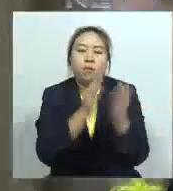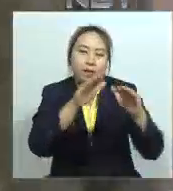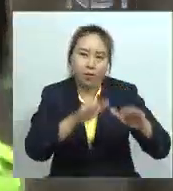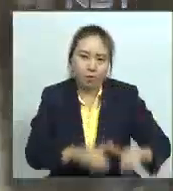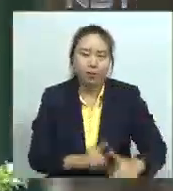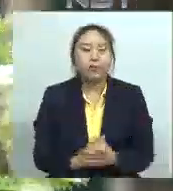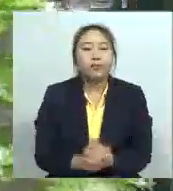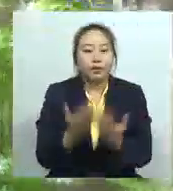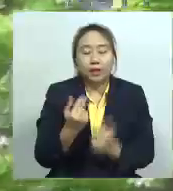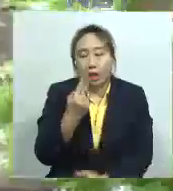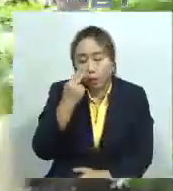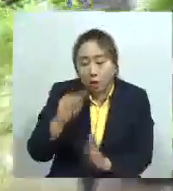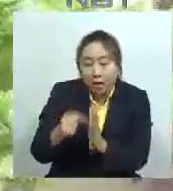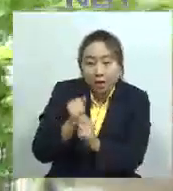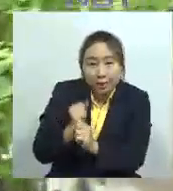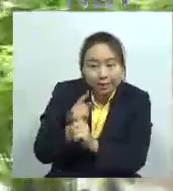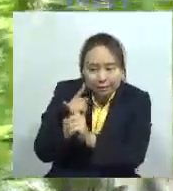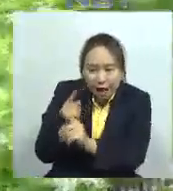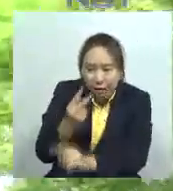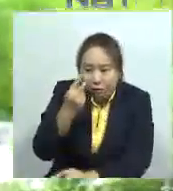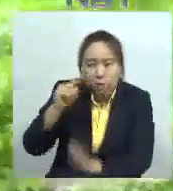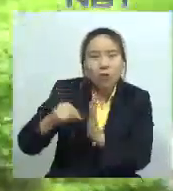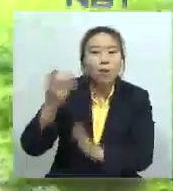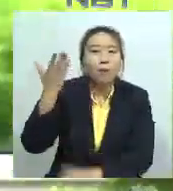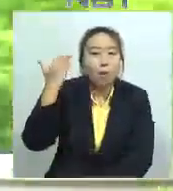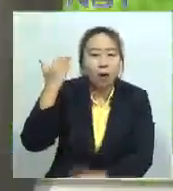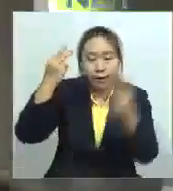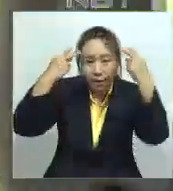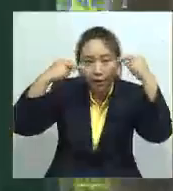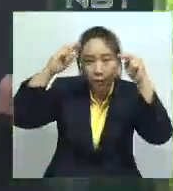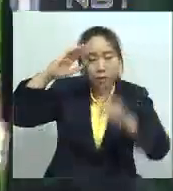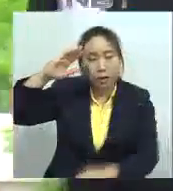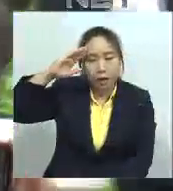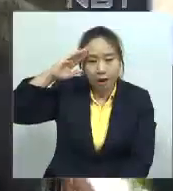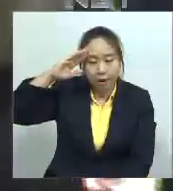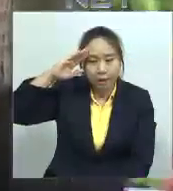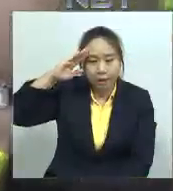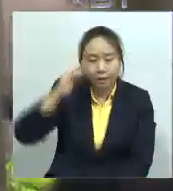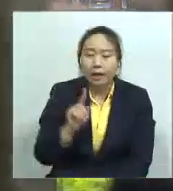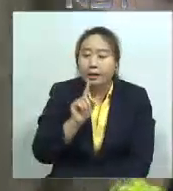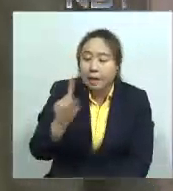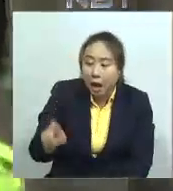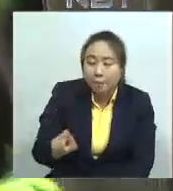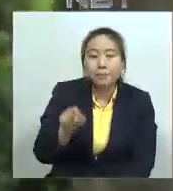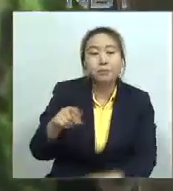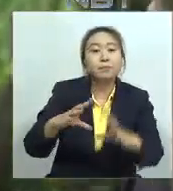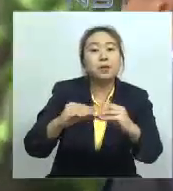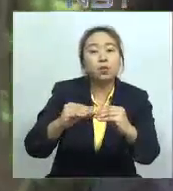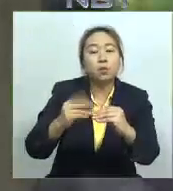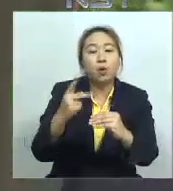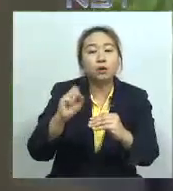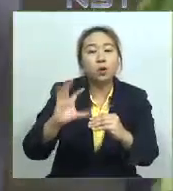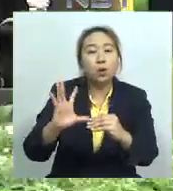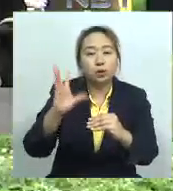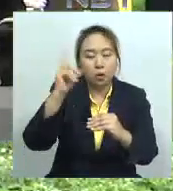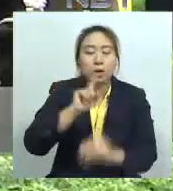ซึ่งการติดตามงานมีขึ้นตั้งแต่เมื่อวานนี้นะคะที่ทางพลเอกประยุทธ์จันทร์โอชานายกรัฐมนตรีได้สอบถามในที่ประชุมค